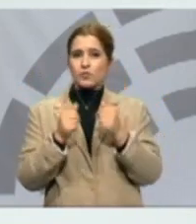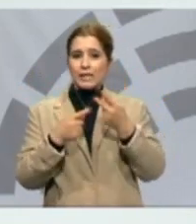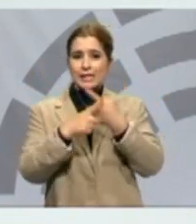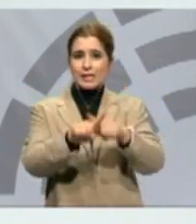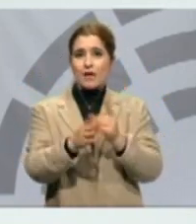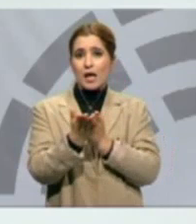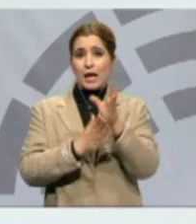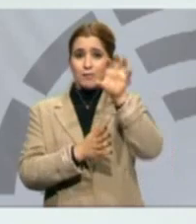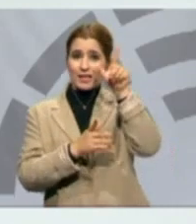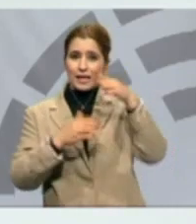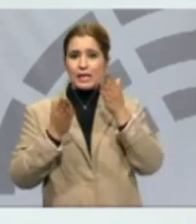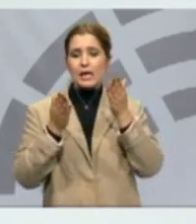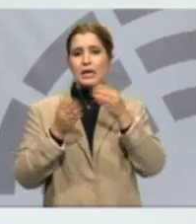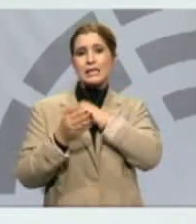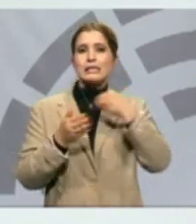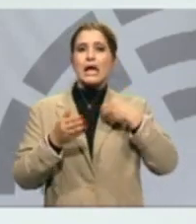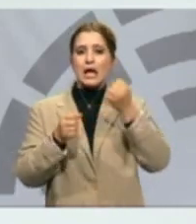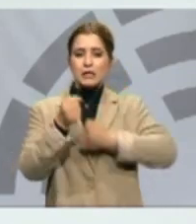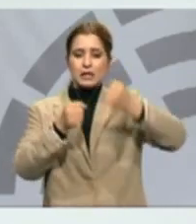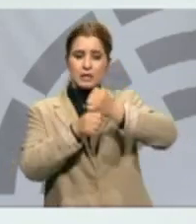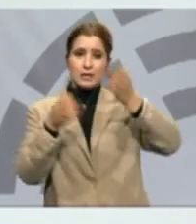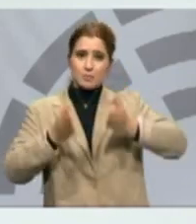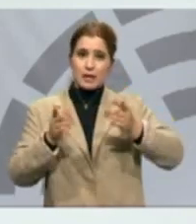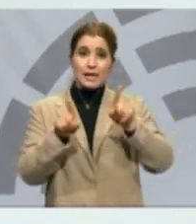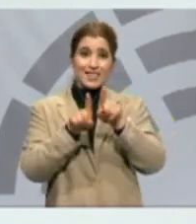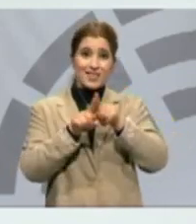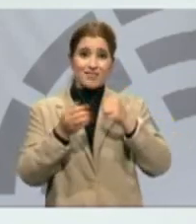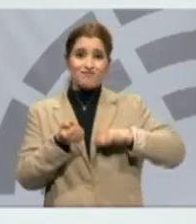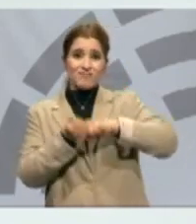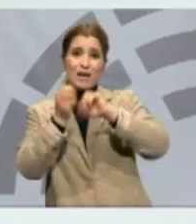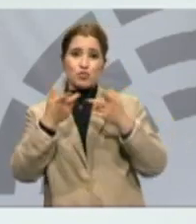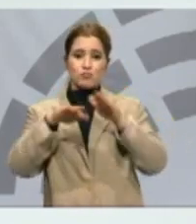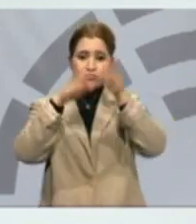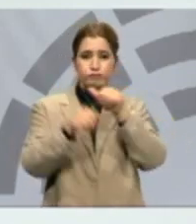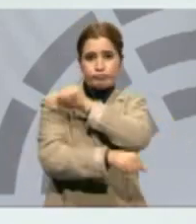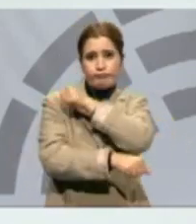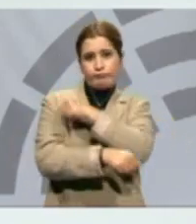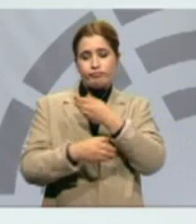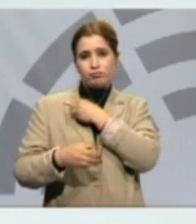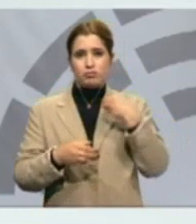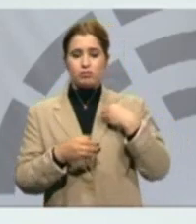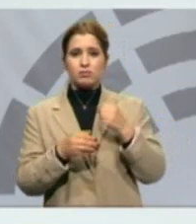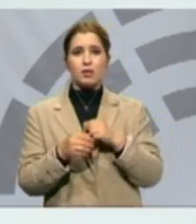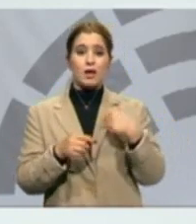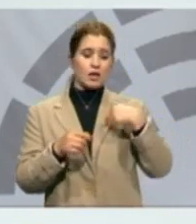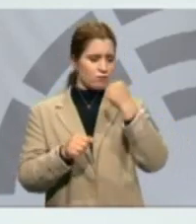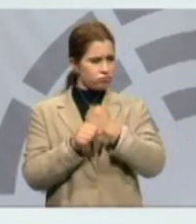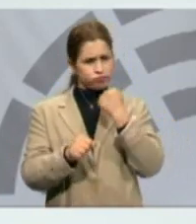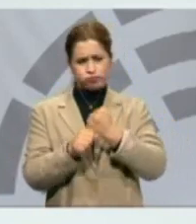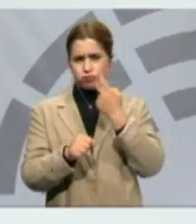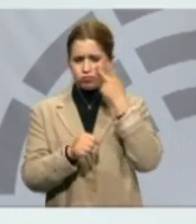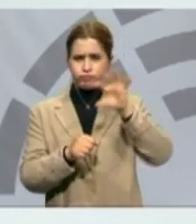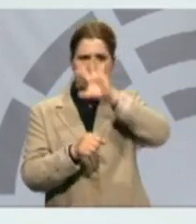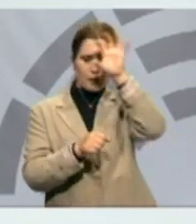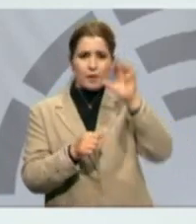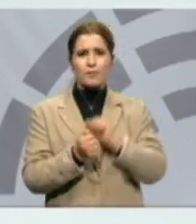اقل منطقه في الصحه بتركيز مستشفى جهوي والعملى عليها تحديث الوحدات الصحيه الموجوده والمستوصفات كل مش نخدموا عليها على كم لا